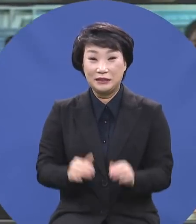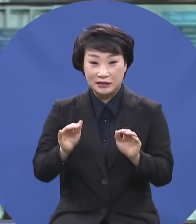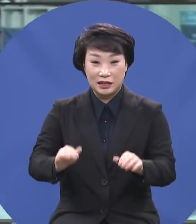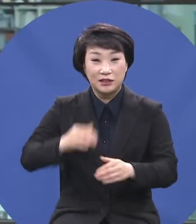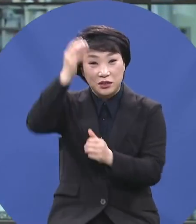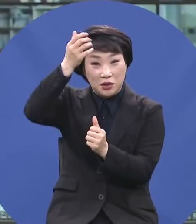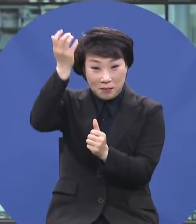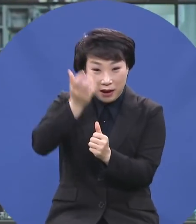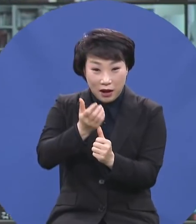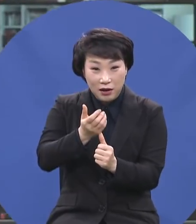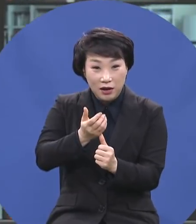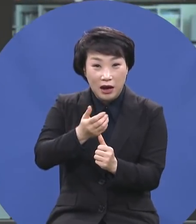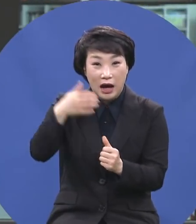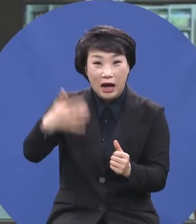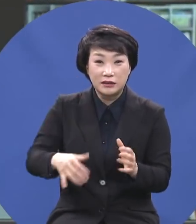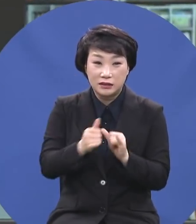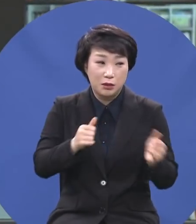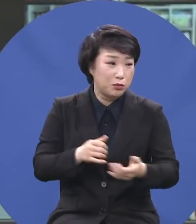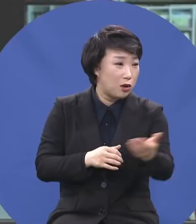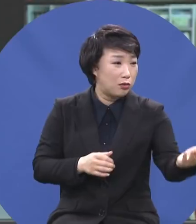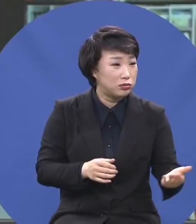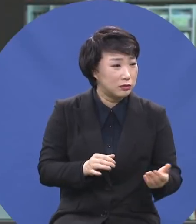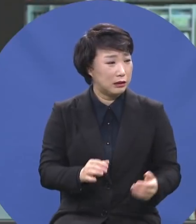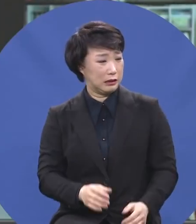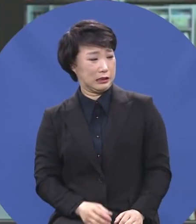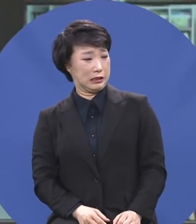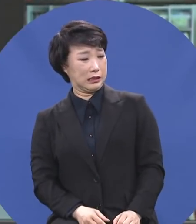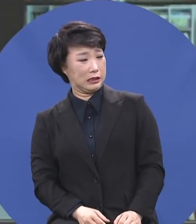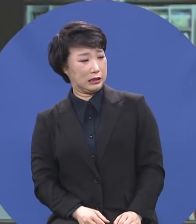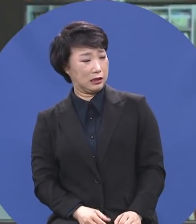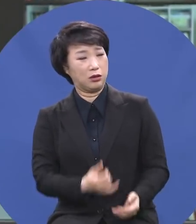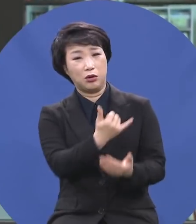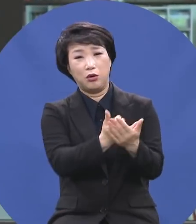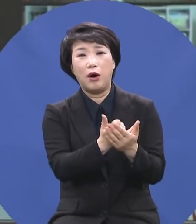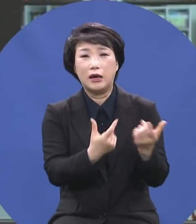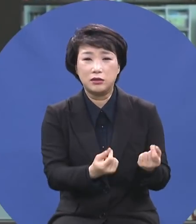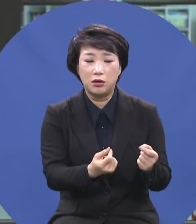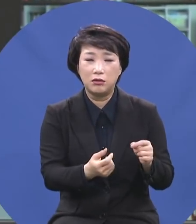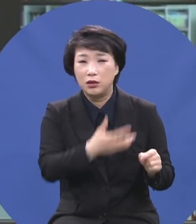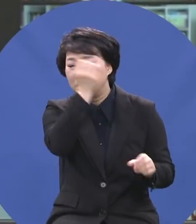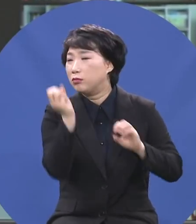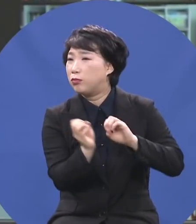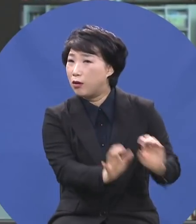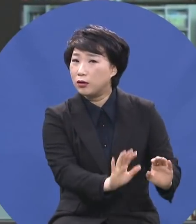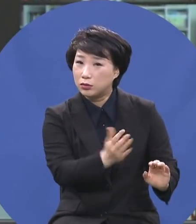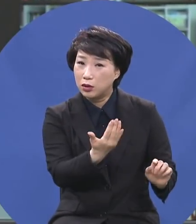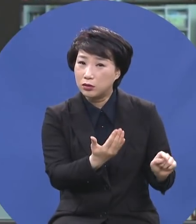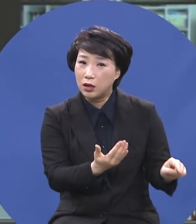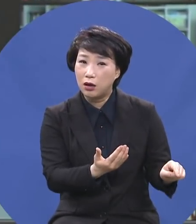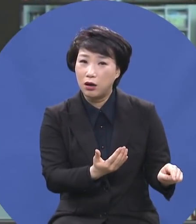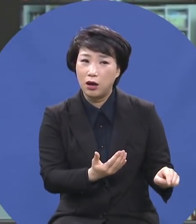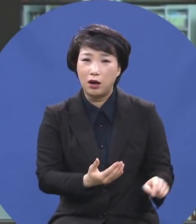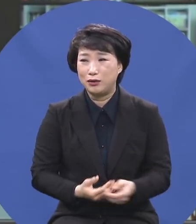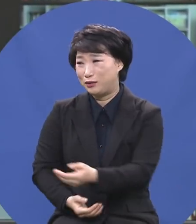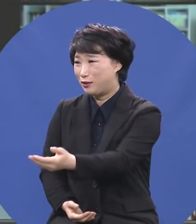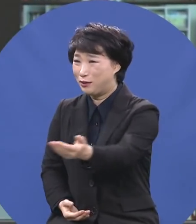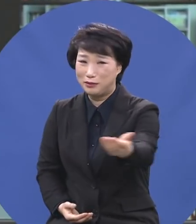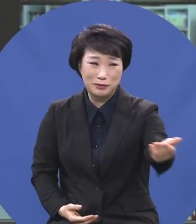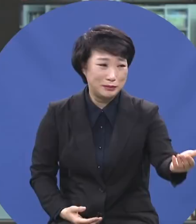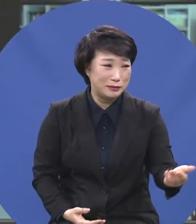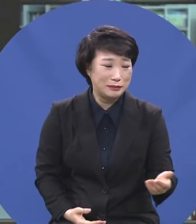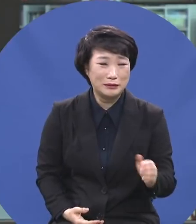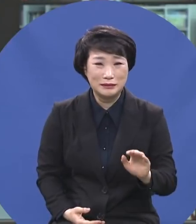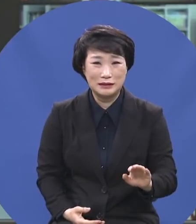성령 받지 못한 자는 죄송해 고아처럼 버려둔 것이다. 여러분,